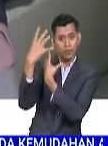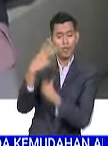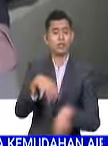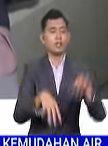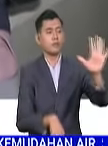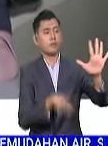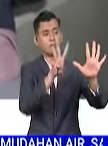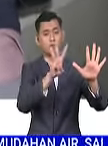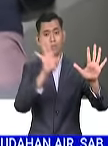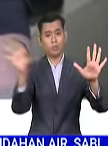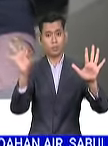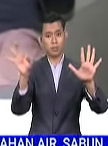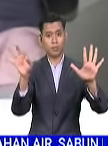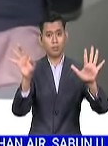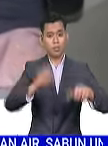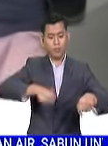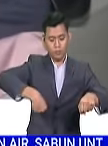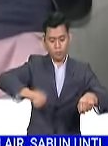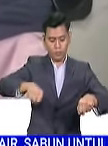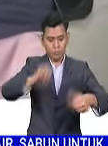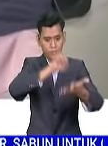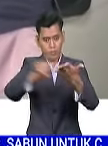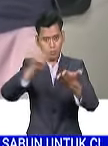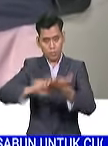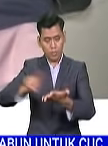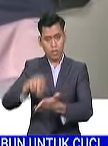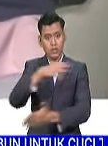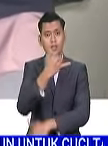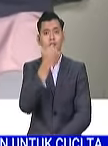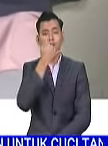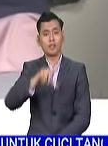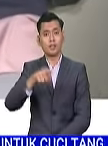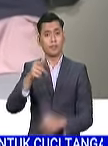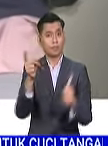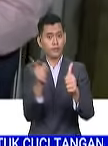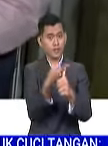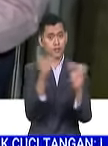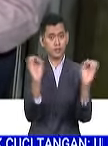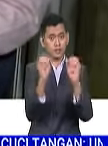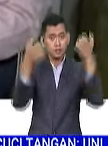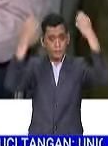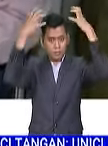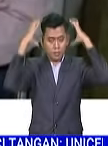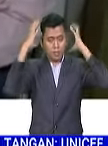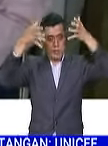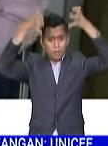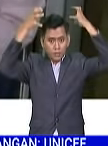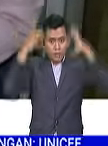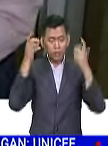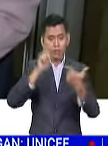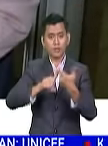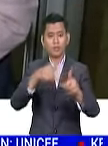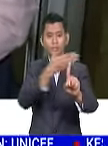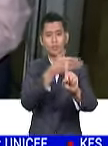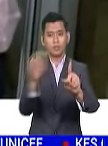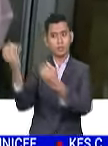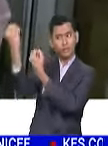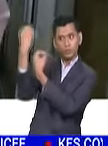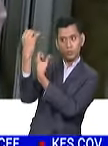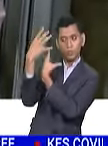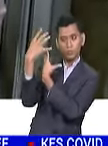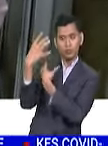549 motosikal diperiksa dalam operasi itu di samping kesalahan lain seperti tidak memakai topi keledar dan melanggar lampu isyarat lalu lintas